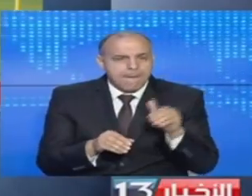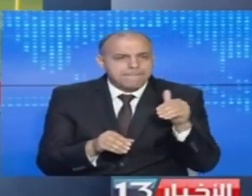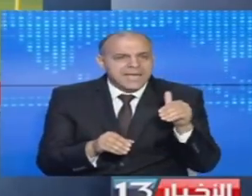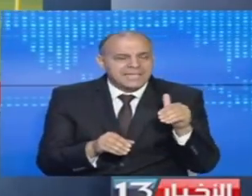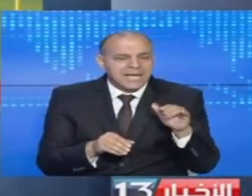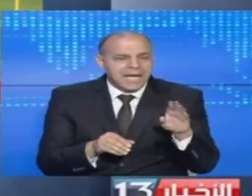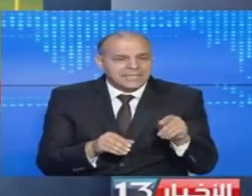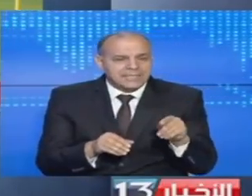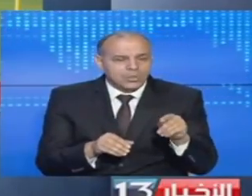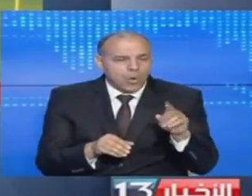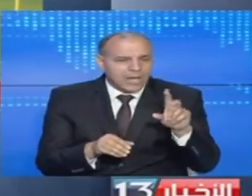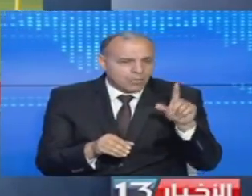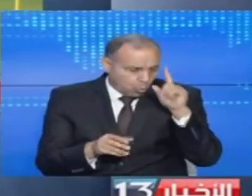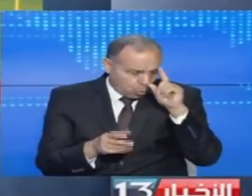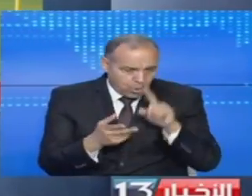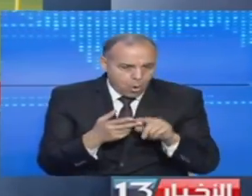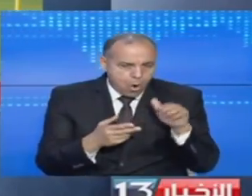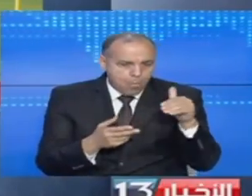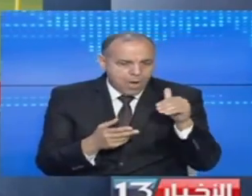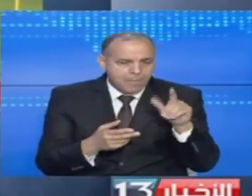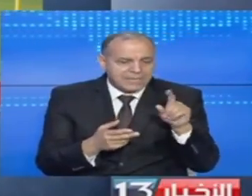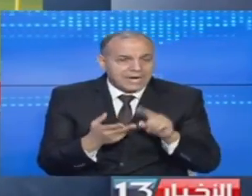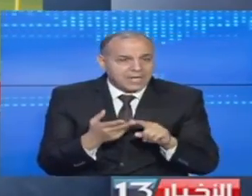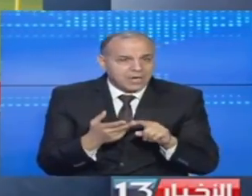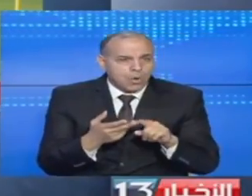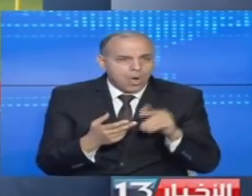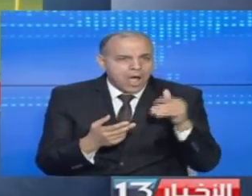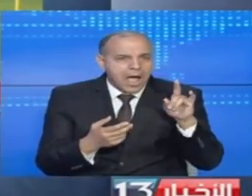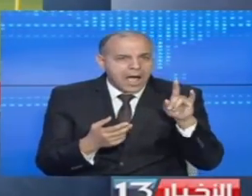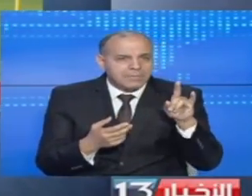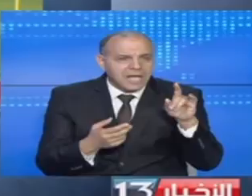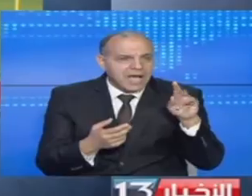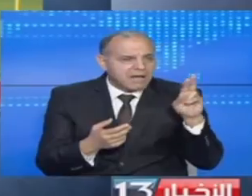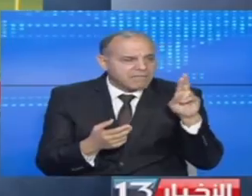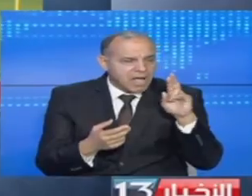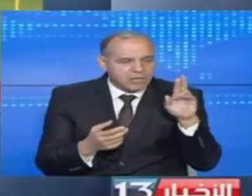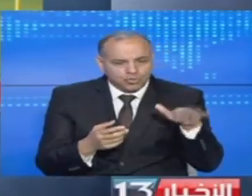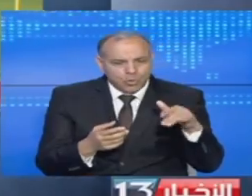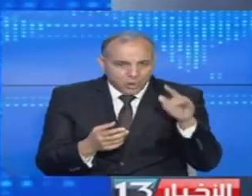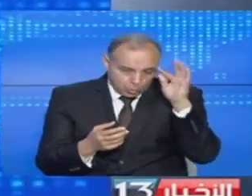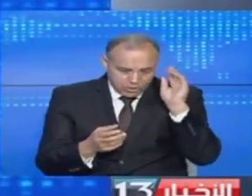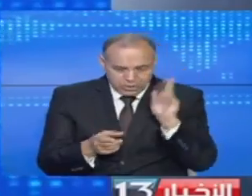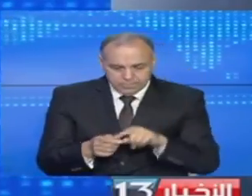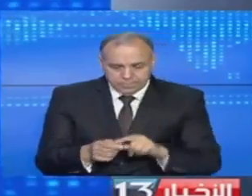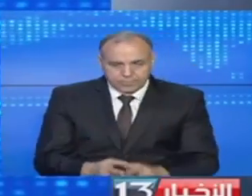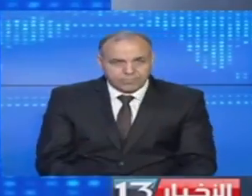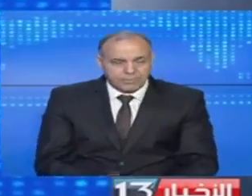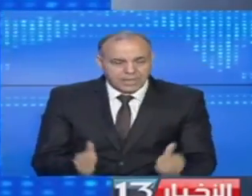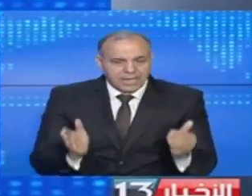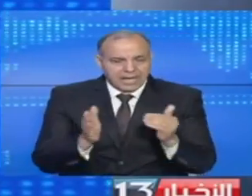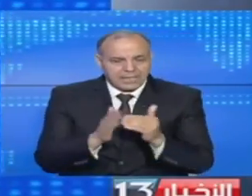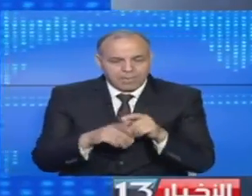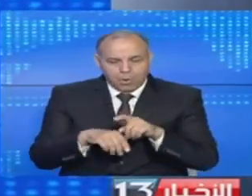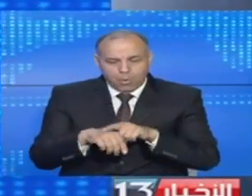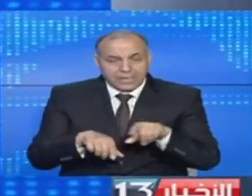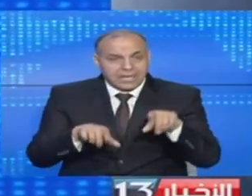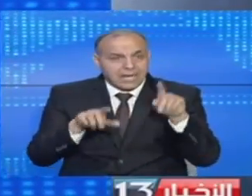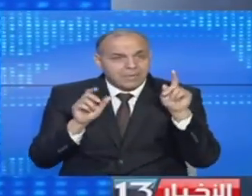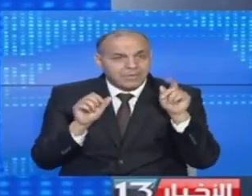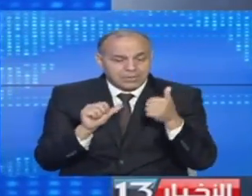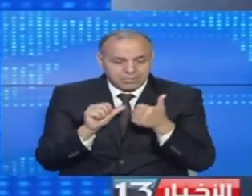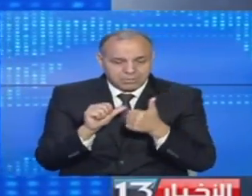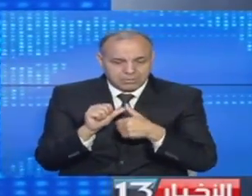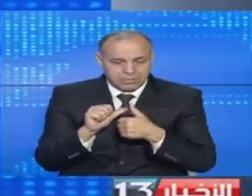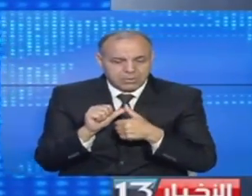الخزري وديل امبرون ومحمد غير وحمزه في ختام هذا الموعد الاخباري